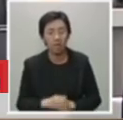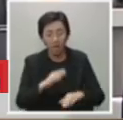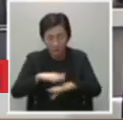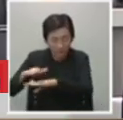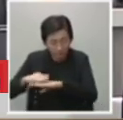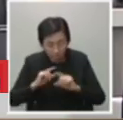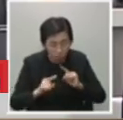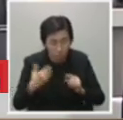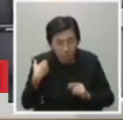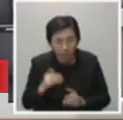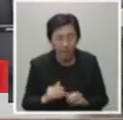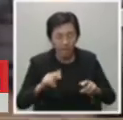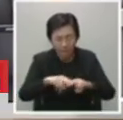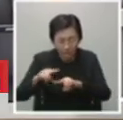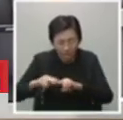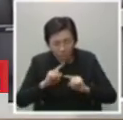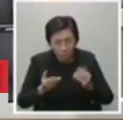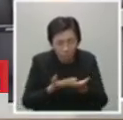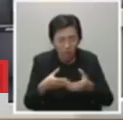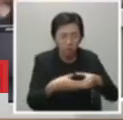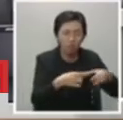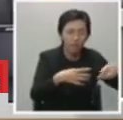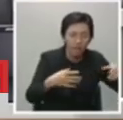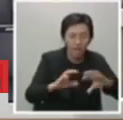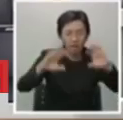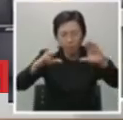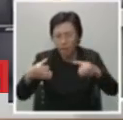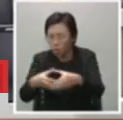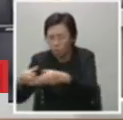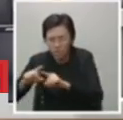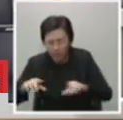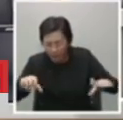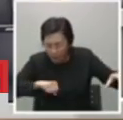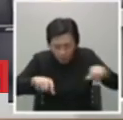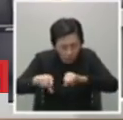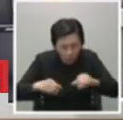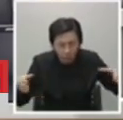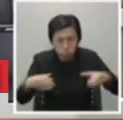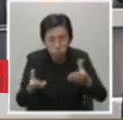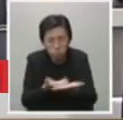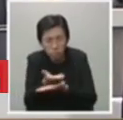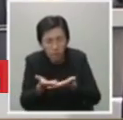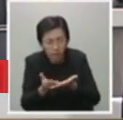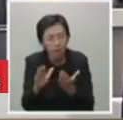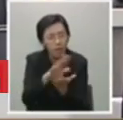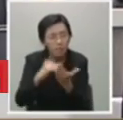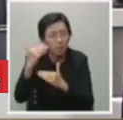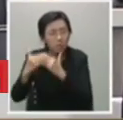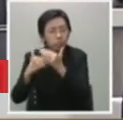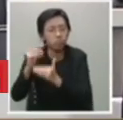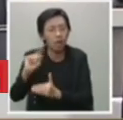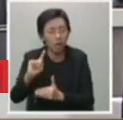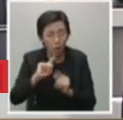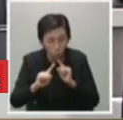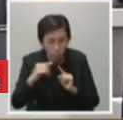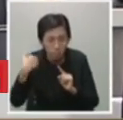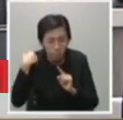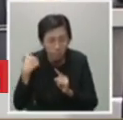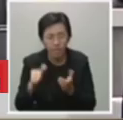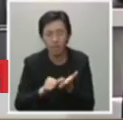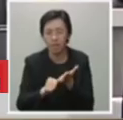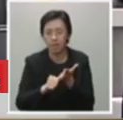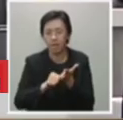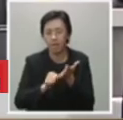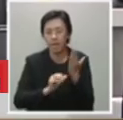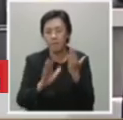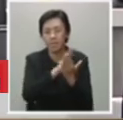มครับนั่งคุยกันไหมอ่ะฝ่ายค้านฝ่ายรัฐบาลฝั่งนู้นฝั่งนี้มาจับคุยกันเฮ้ยเราจะนำพาประเทศก้าวไปข้างหน้าอย่างไรเราจะแก้ไขประเ